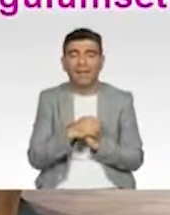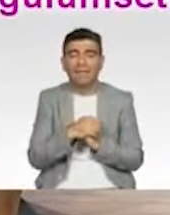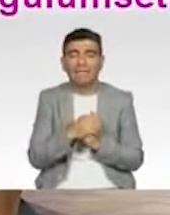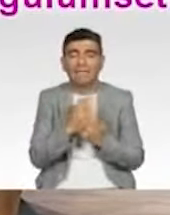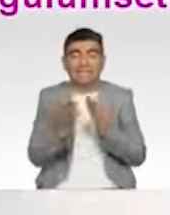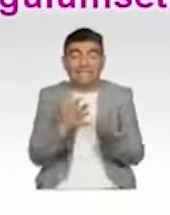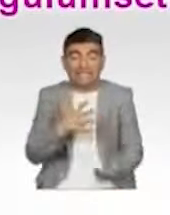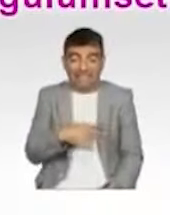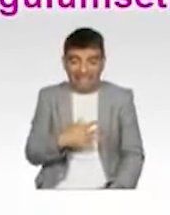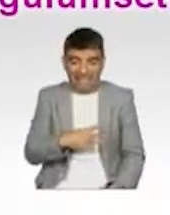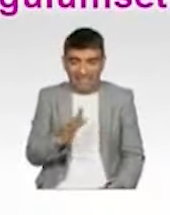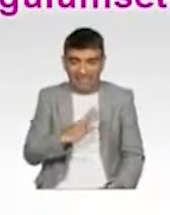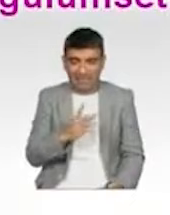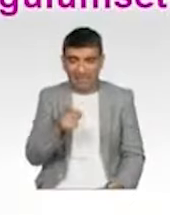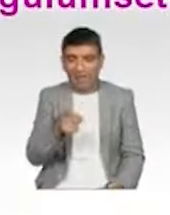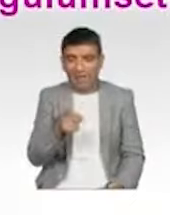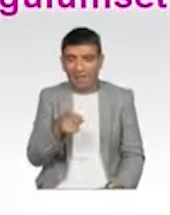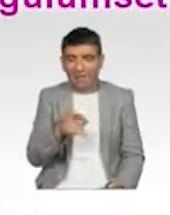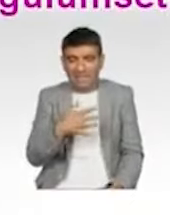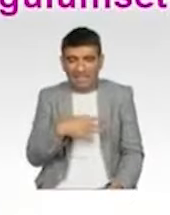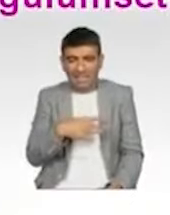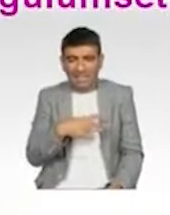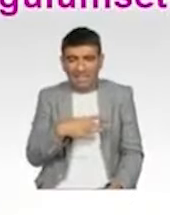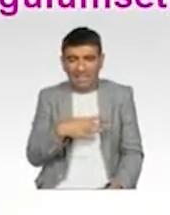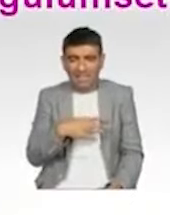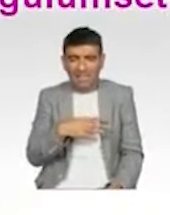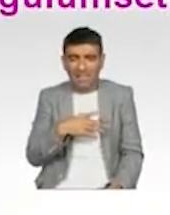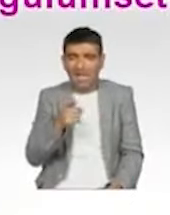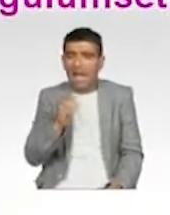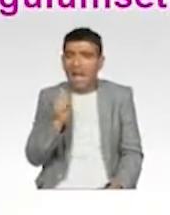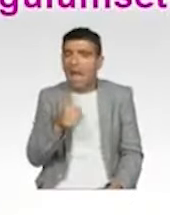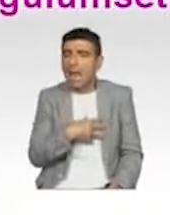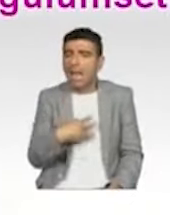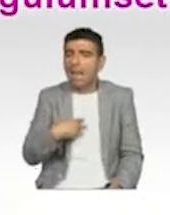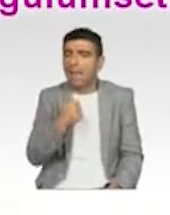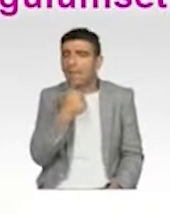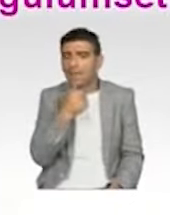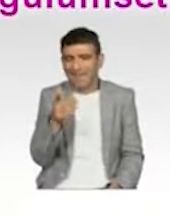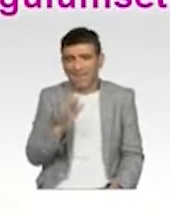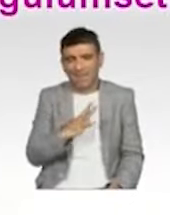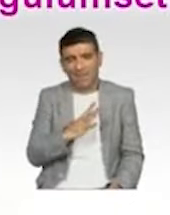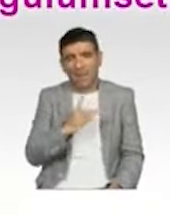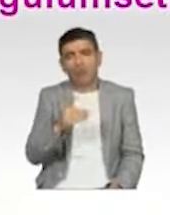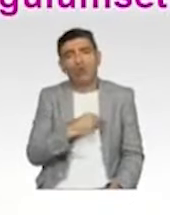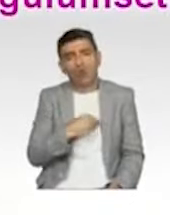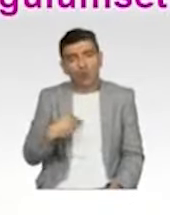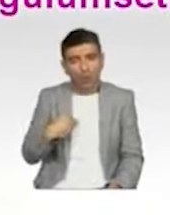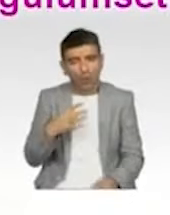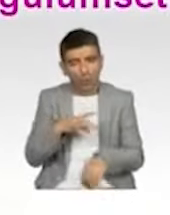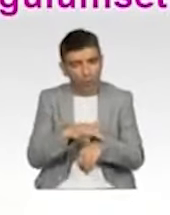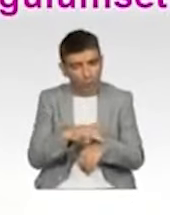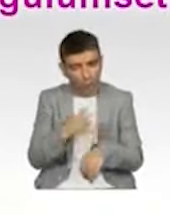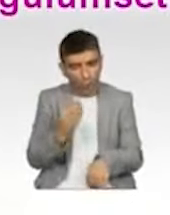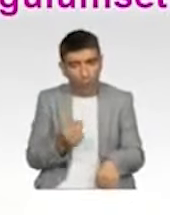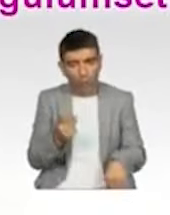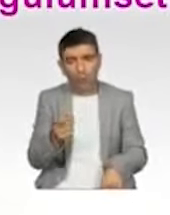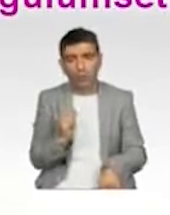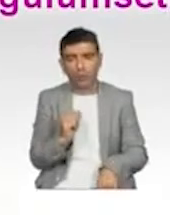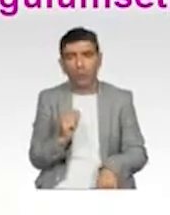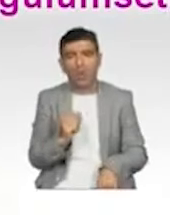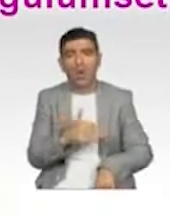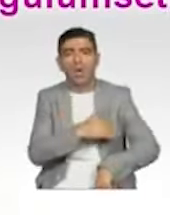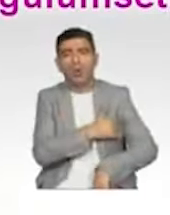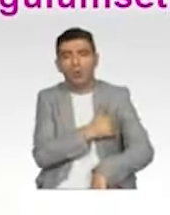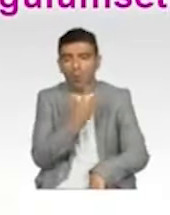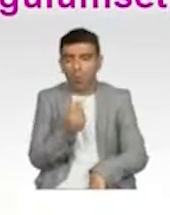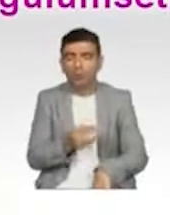meyili varsa, neyi böyle daha fazla istiyorsa tabii ki o, ama hani böyle her anne babanın vardır ya, hani ne bileyim doktor olsun veya işte avukat